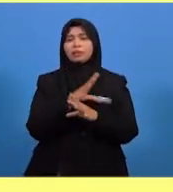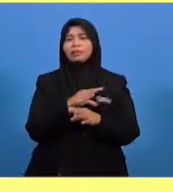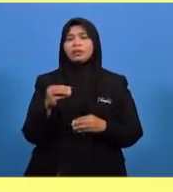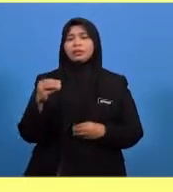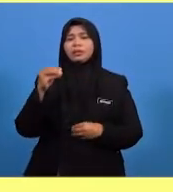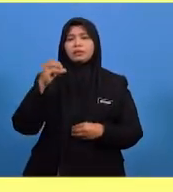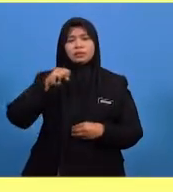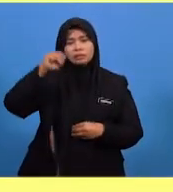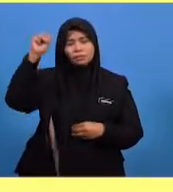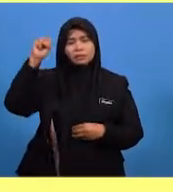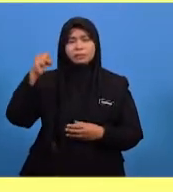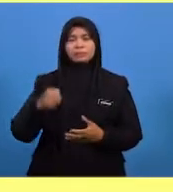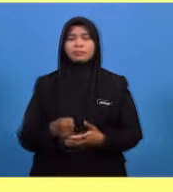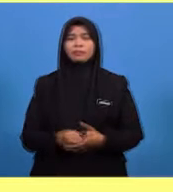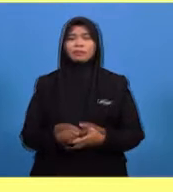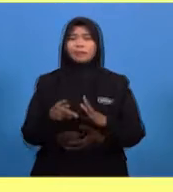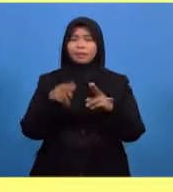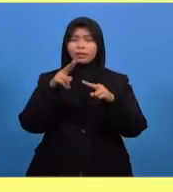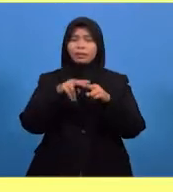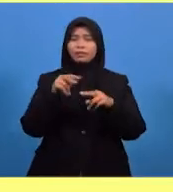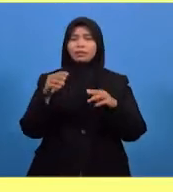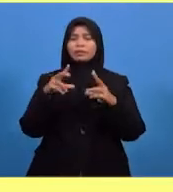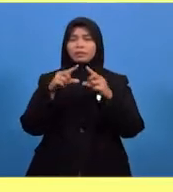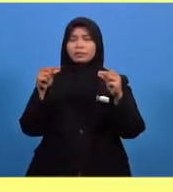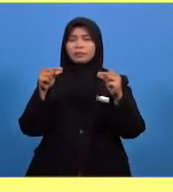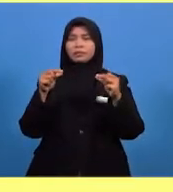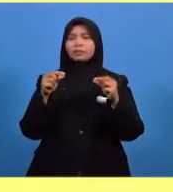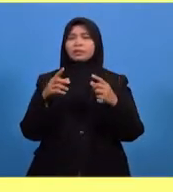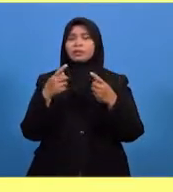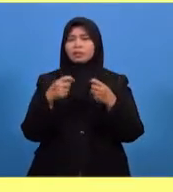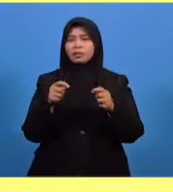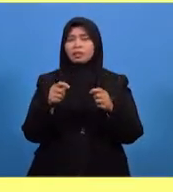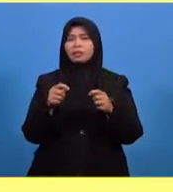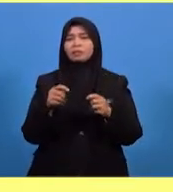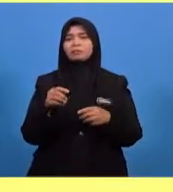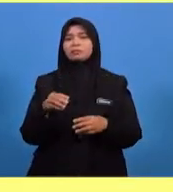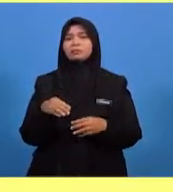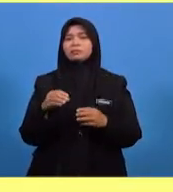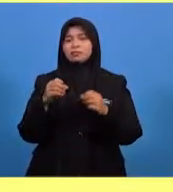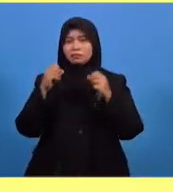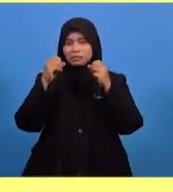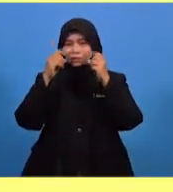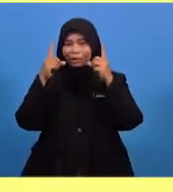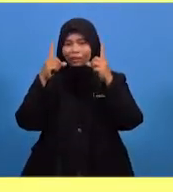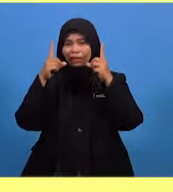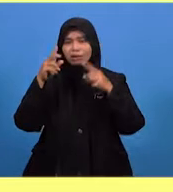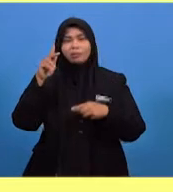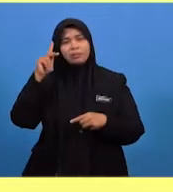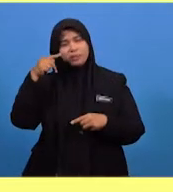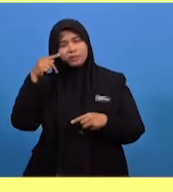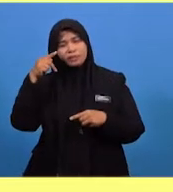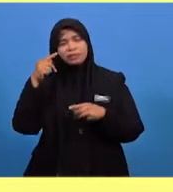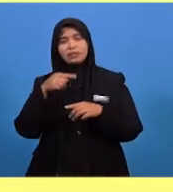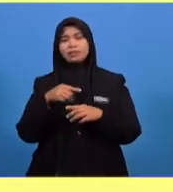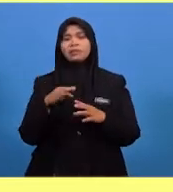pendudukan Jepang telah menyuntik kesadaran berpolitik dalam kalangan